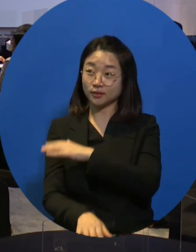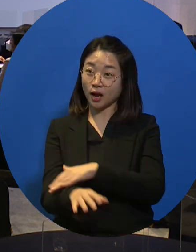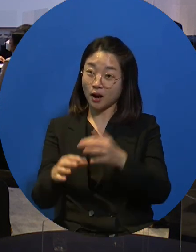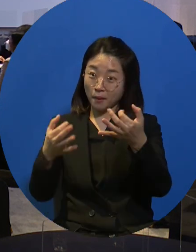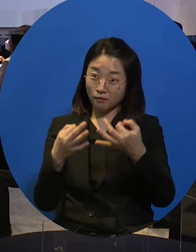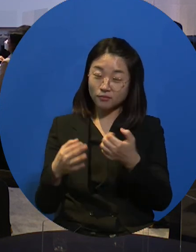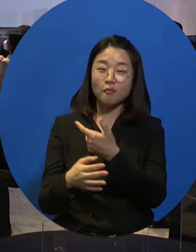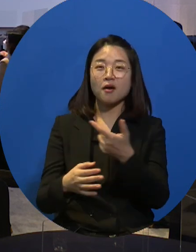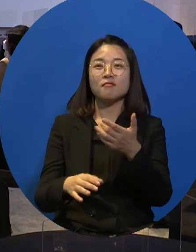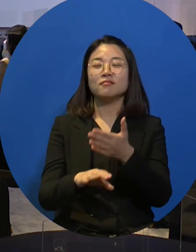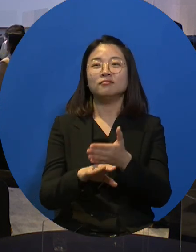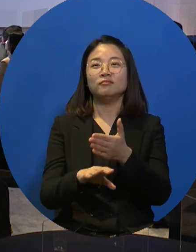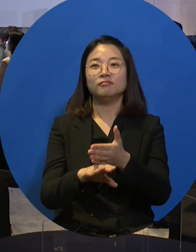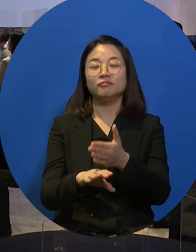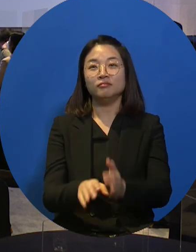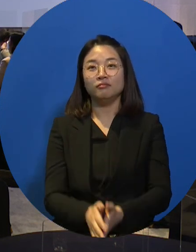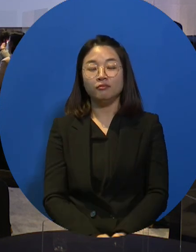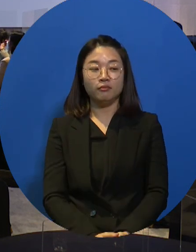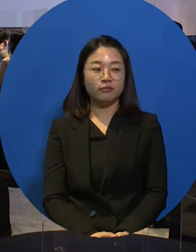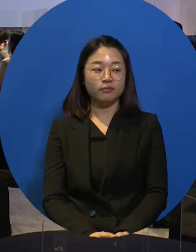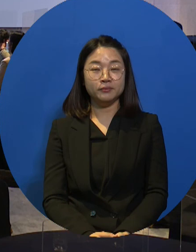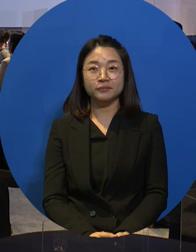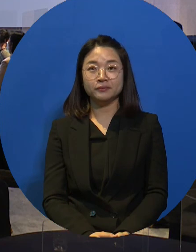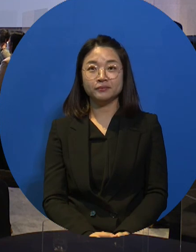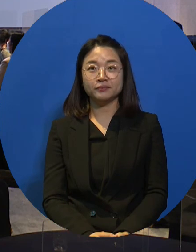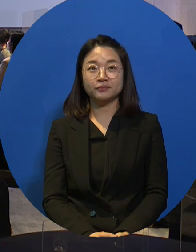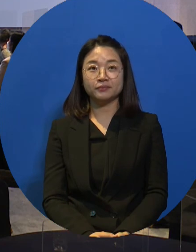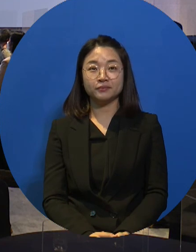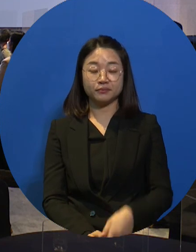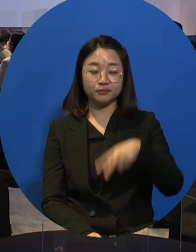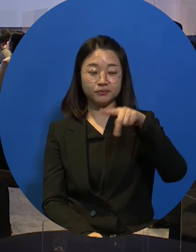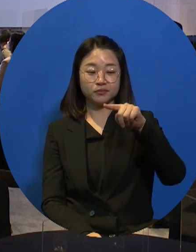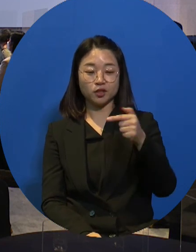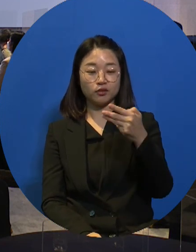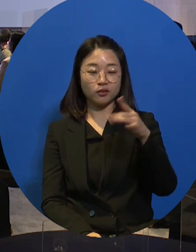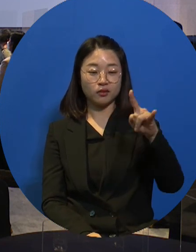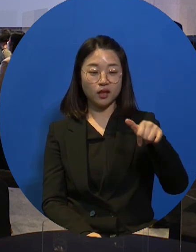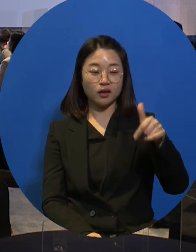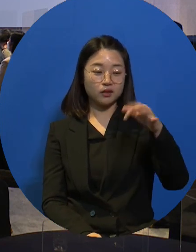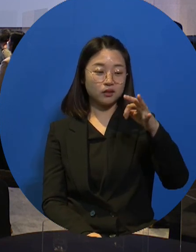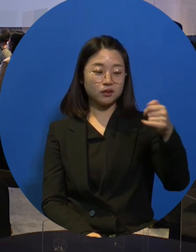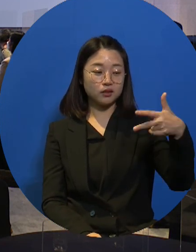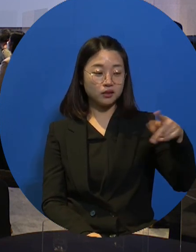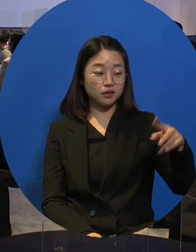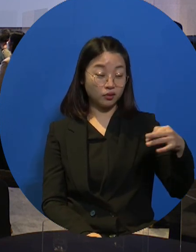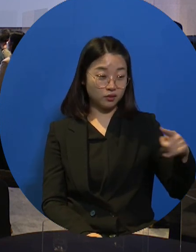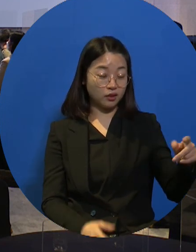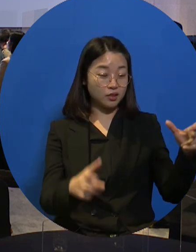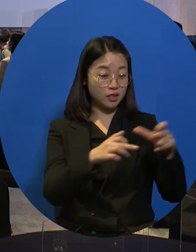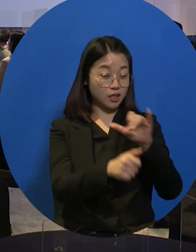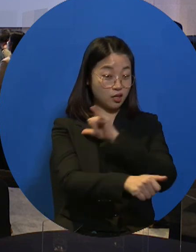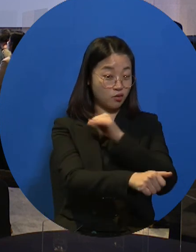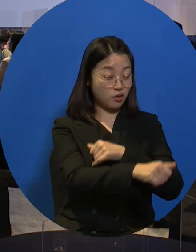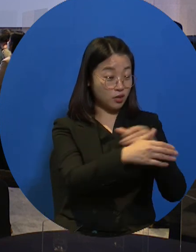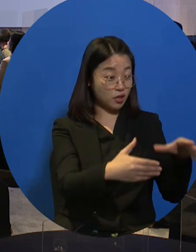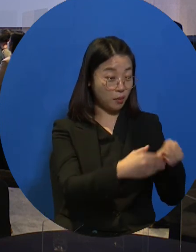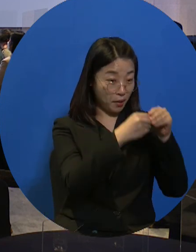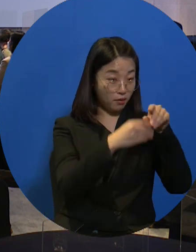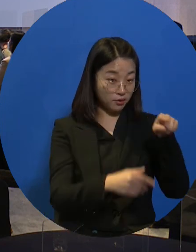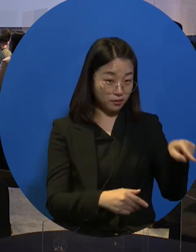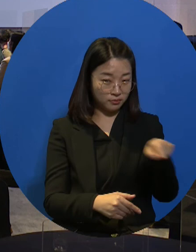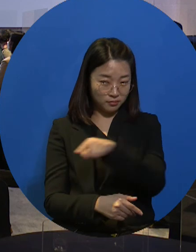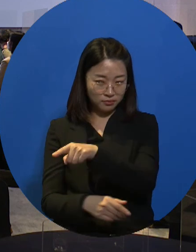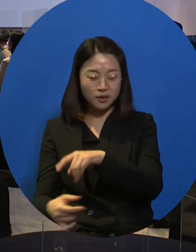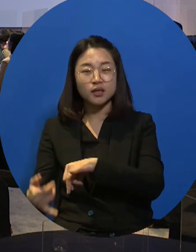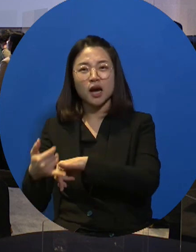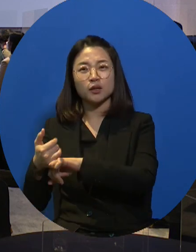주신 패널분들께도 감사드립니다. 선택의정서 비준은 유엔 장애인 권리 협약에 책임 있는 어떤